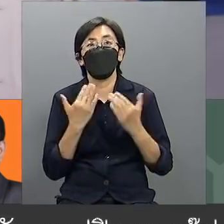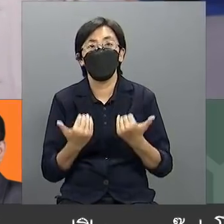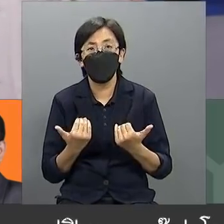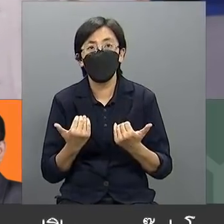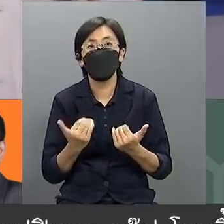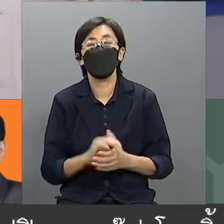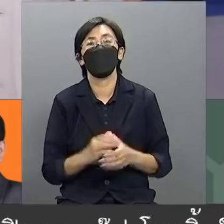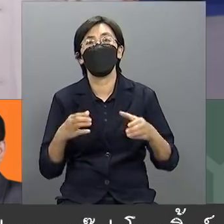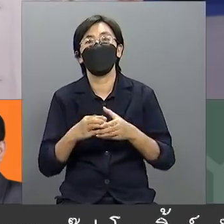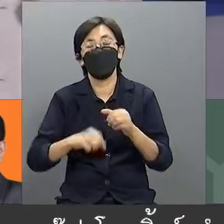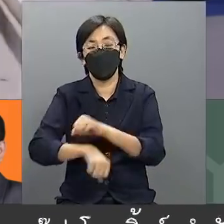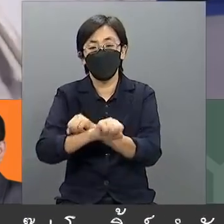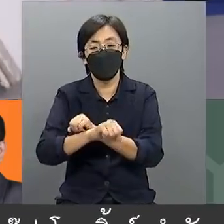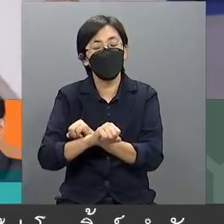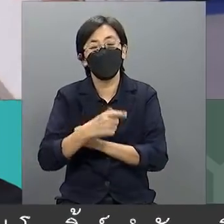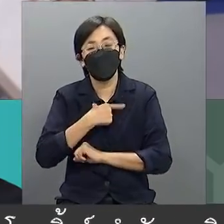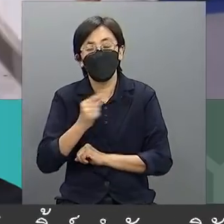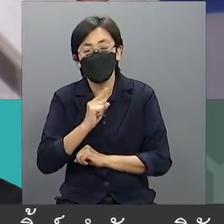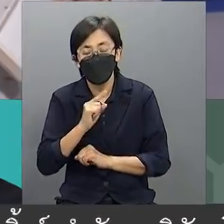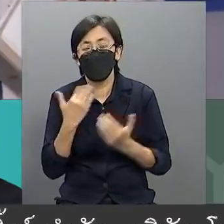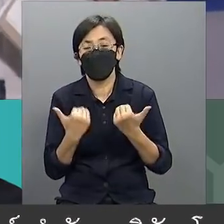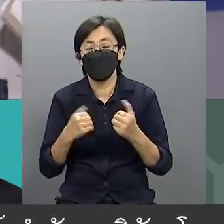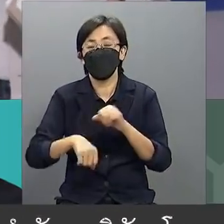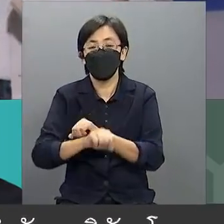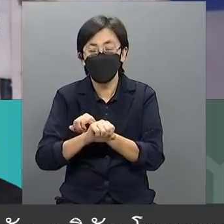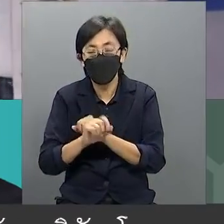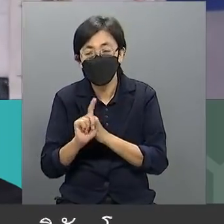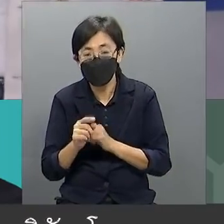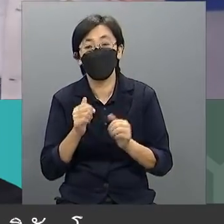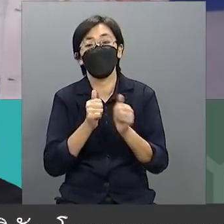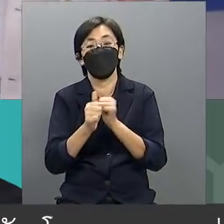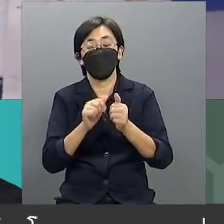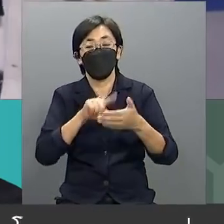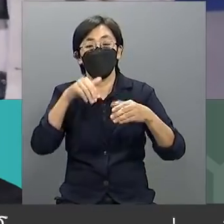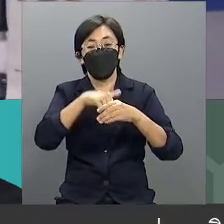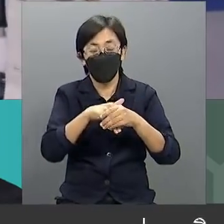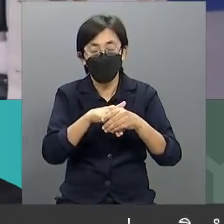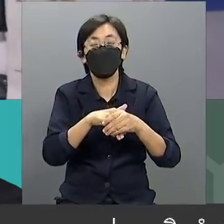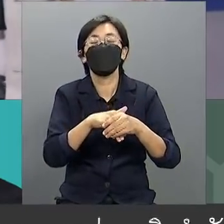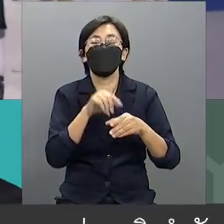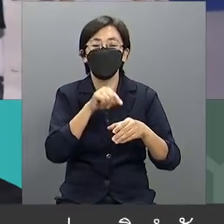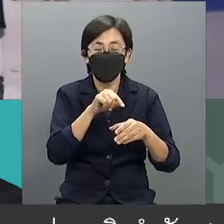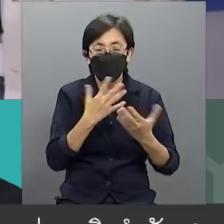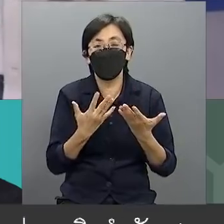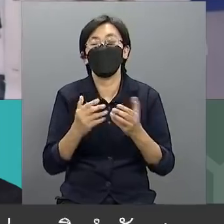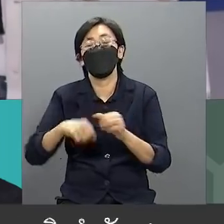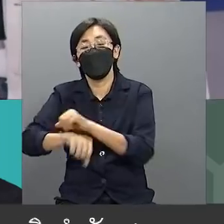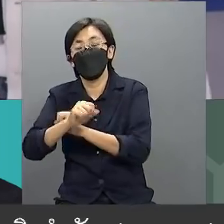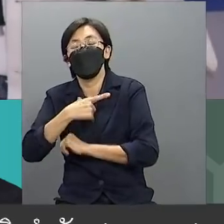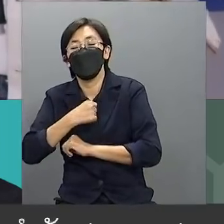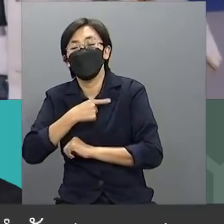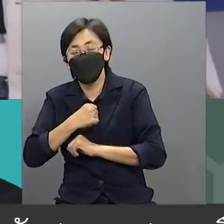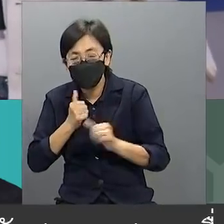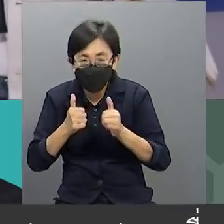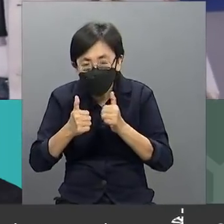นะบอกว่ามันเนี่ยเป็นวันสู้ศึกไม่ว่าจะเป็นศึกเลือกตั้งในกทมหรือว่าสื่อของฟุตบอลทีมโปรดด้วยคงต้องมาติดตามกันต่อไปนะคะว่า